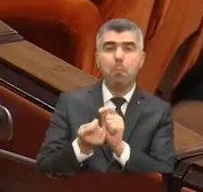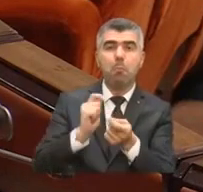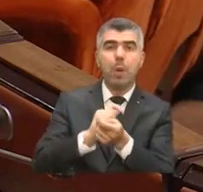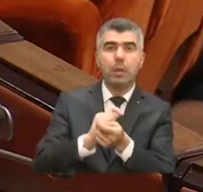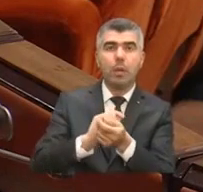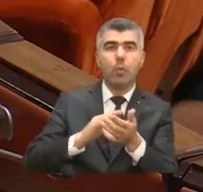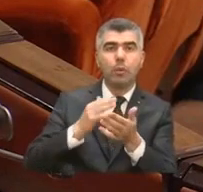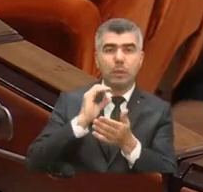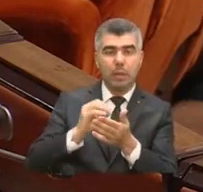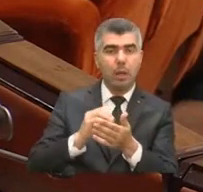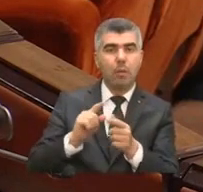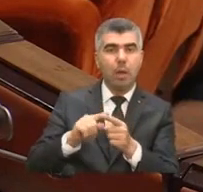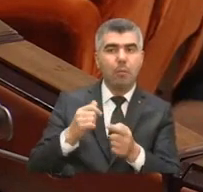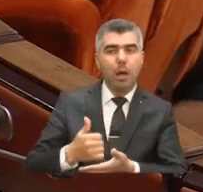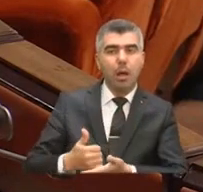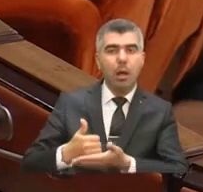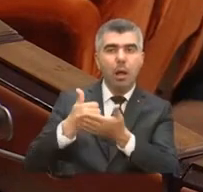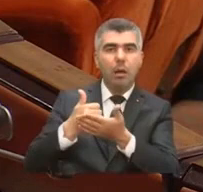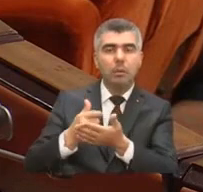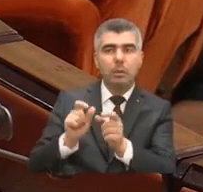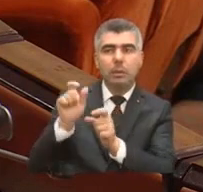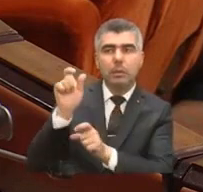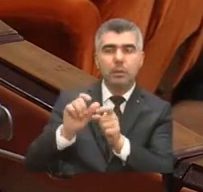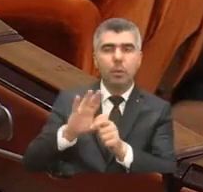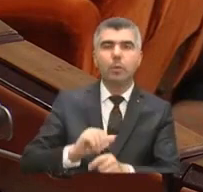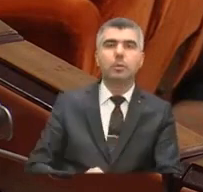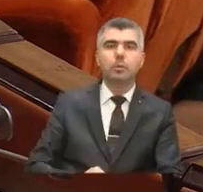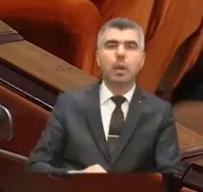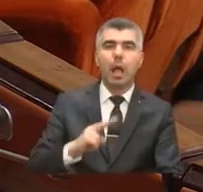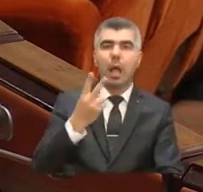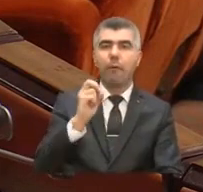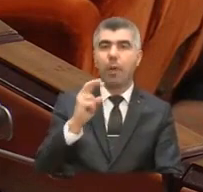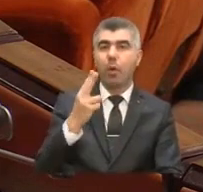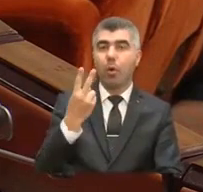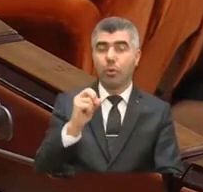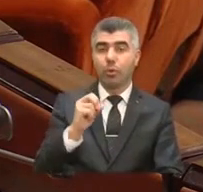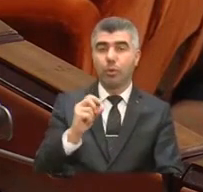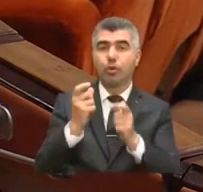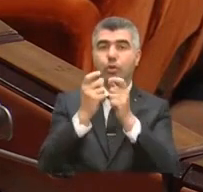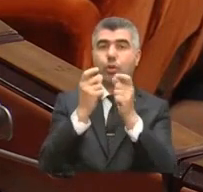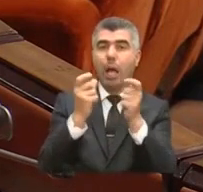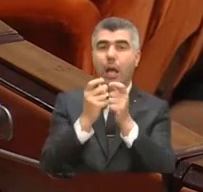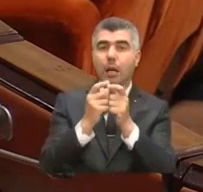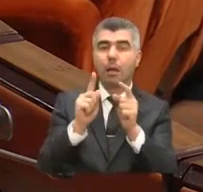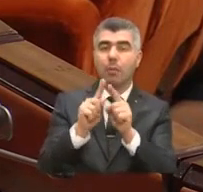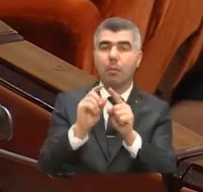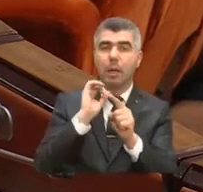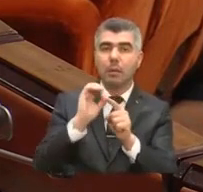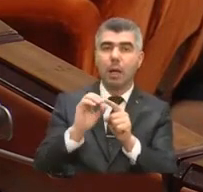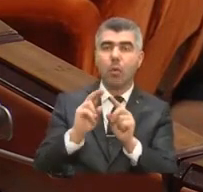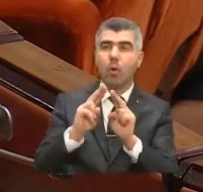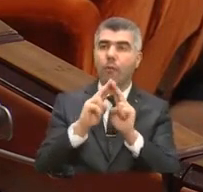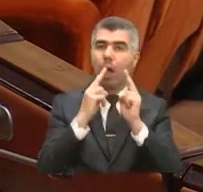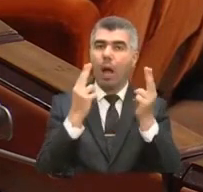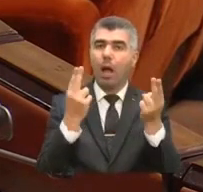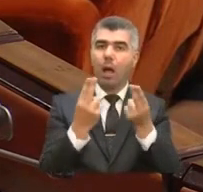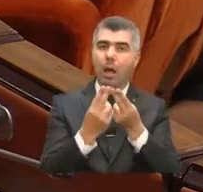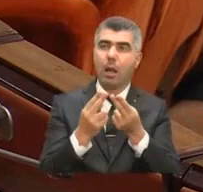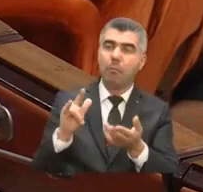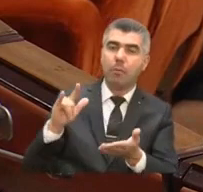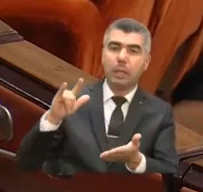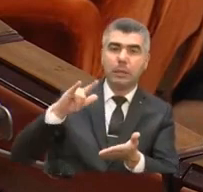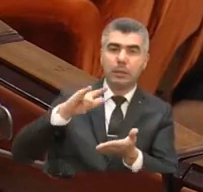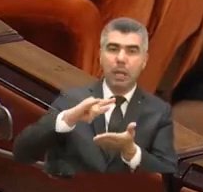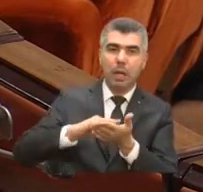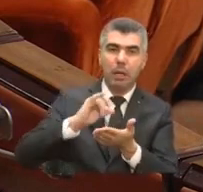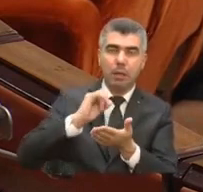يروم تحسين جوده الخدمات المقدمه لزبنائها. في سنه 2020 انضمت الشركه الى واحد من ارقى التحالفات العالميه لشركه الطيران